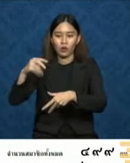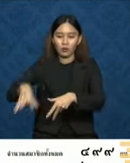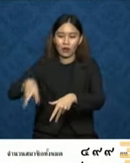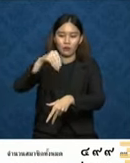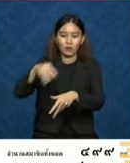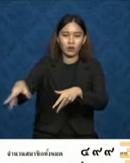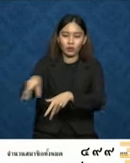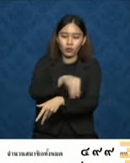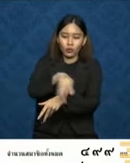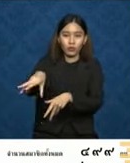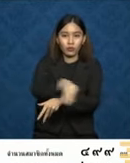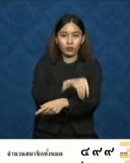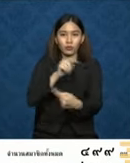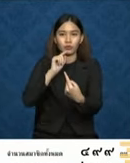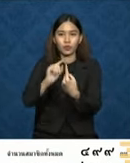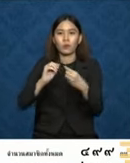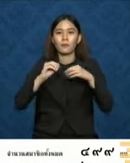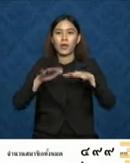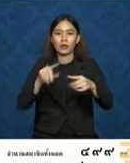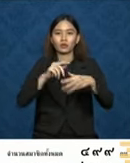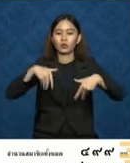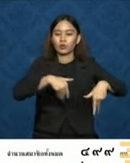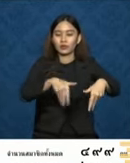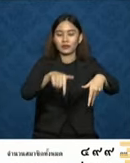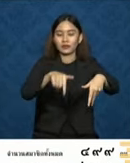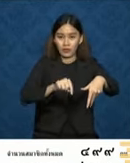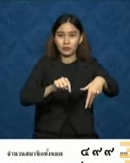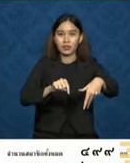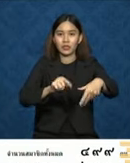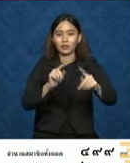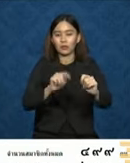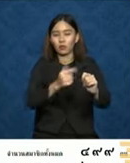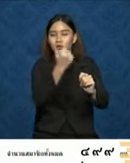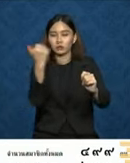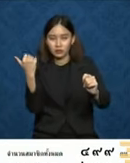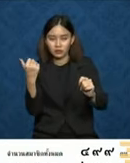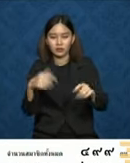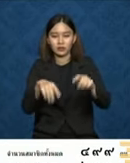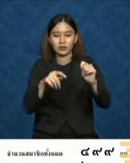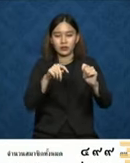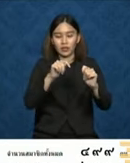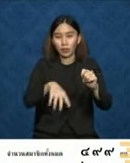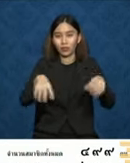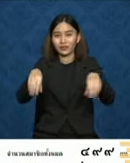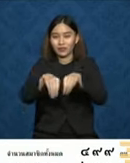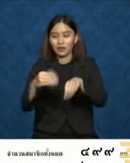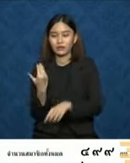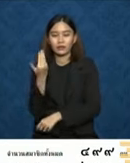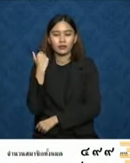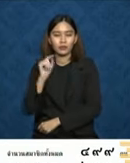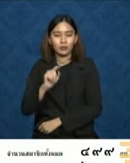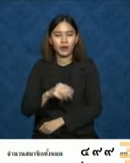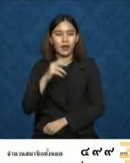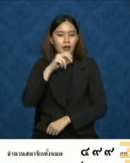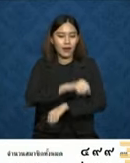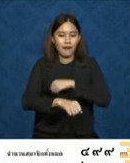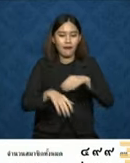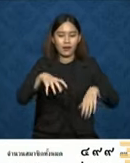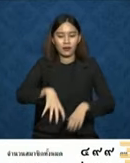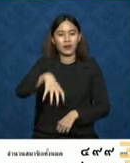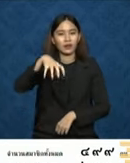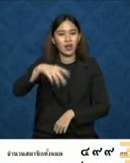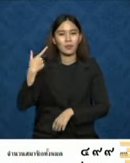ดินเพื่อส่งจ่ายให้กับลองท่าขนมจีนและตำบลอื่นๆและตำบลใกล้เคียงแต่ที่ผ่านมาอาคารบังคับน้ำ